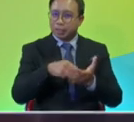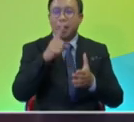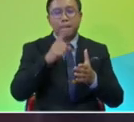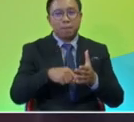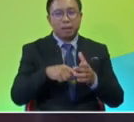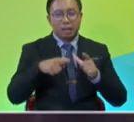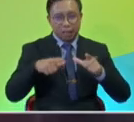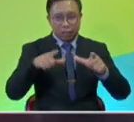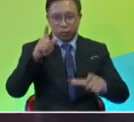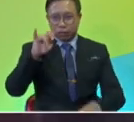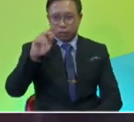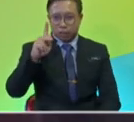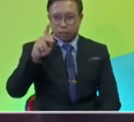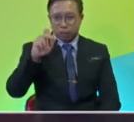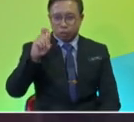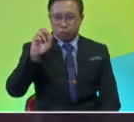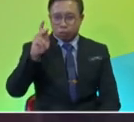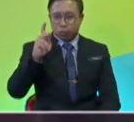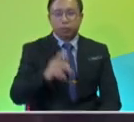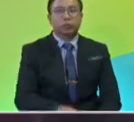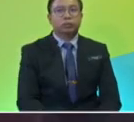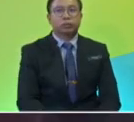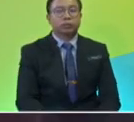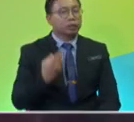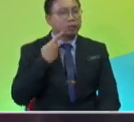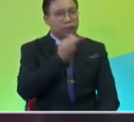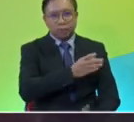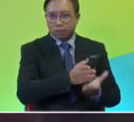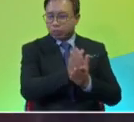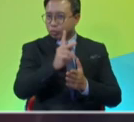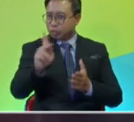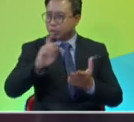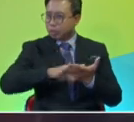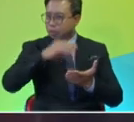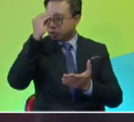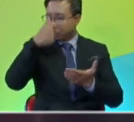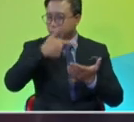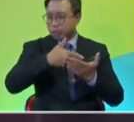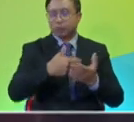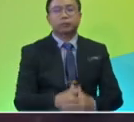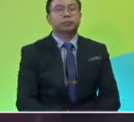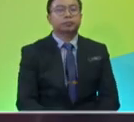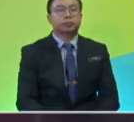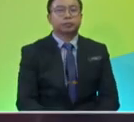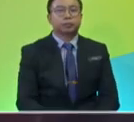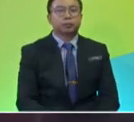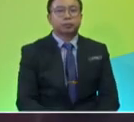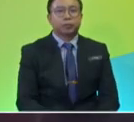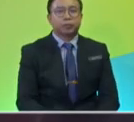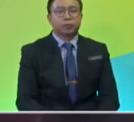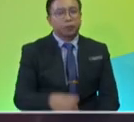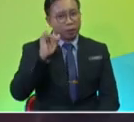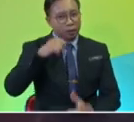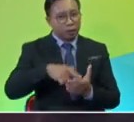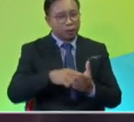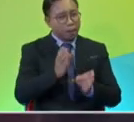kayu tikt kayu tiktok Oke kita teruskanah nak yang lain tak kita nak tengok ya Ada lagi oke yang ini